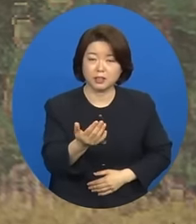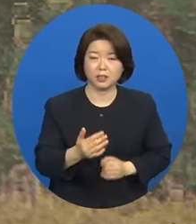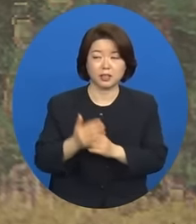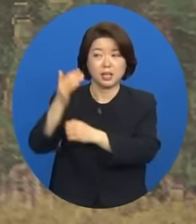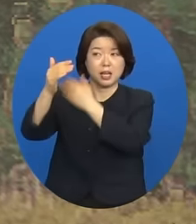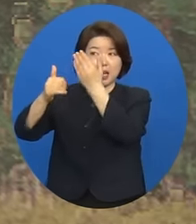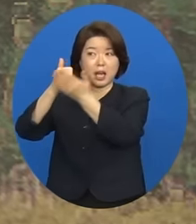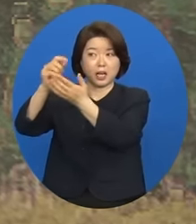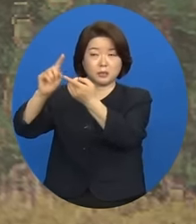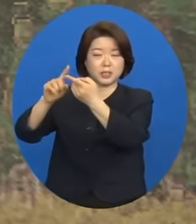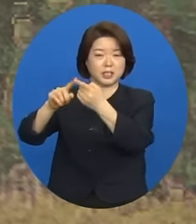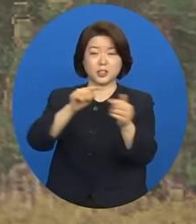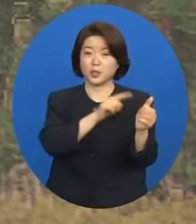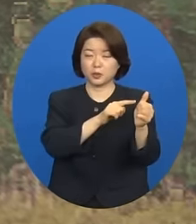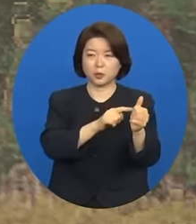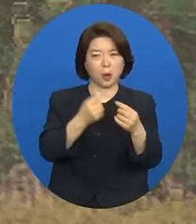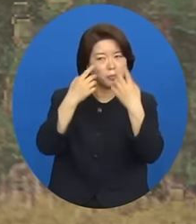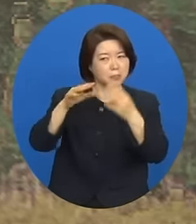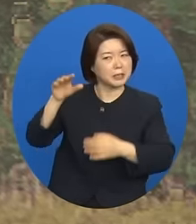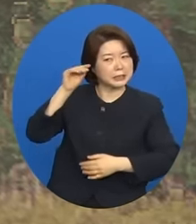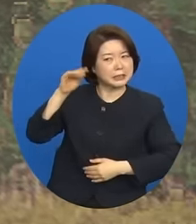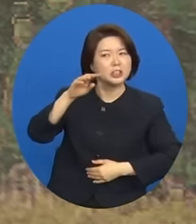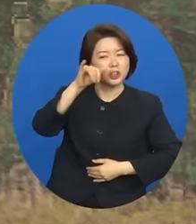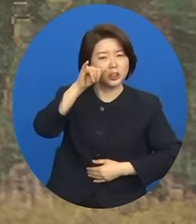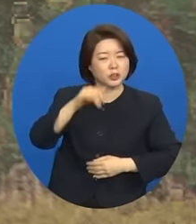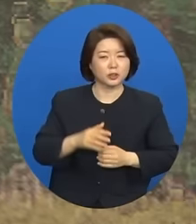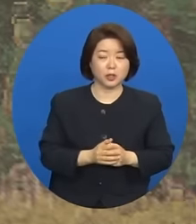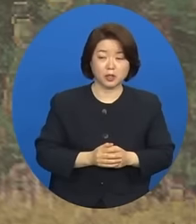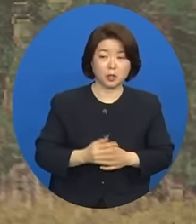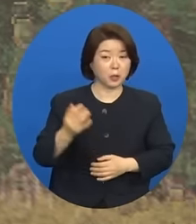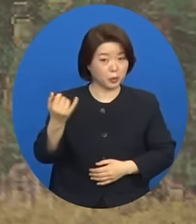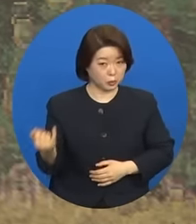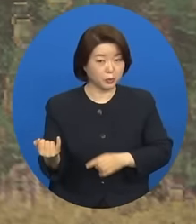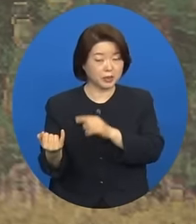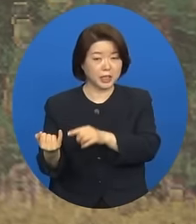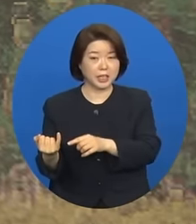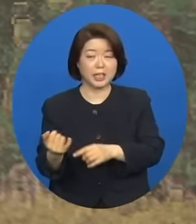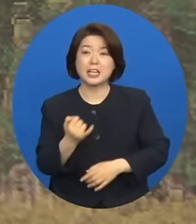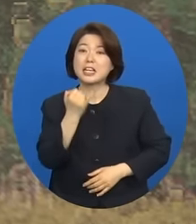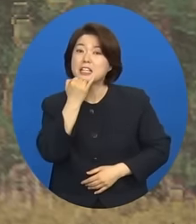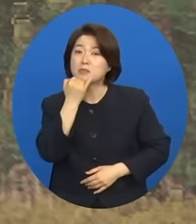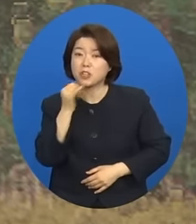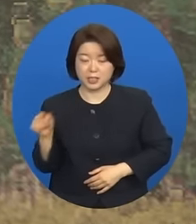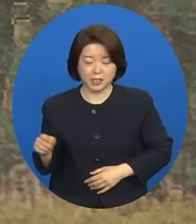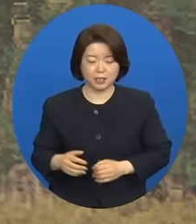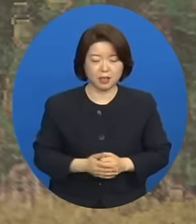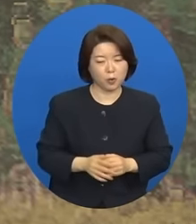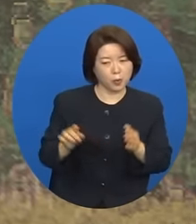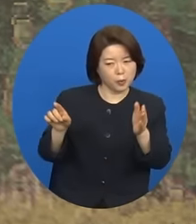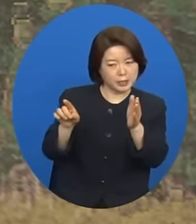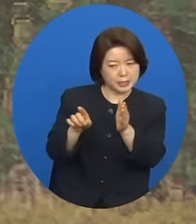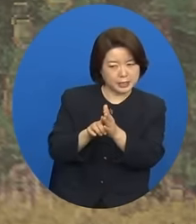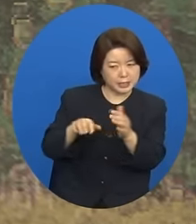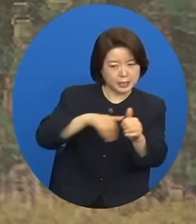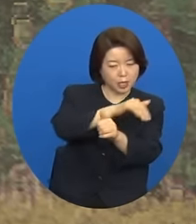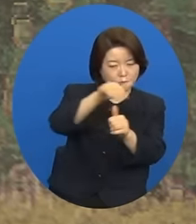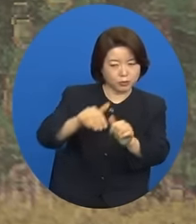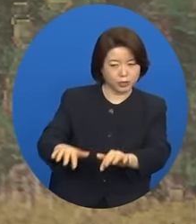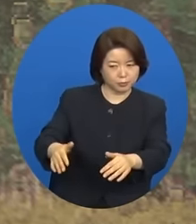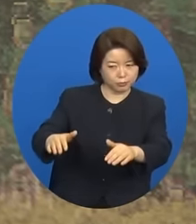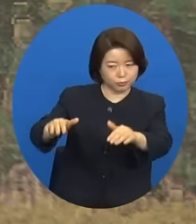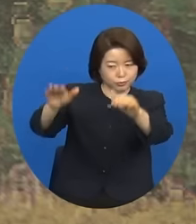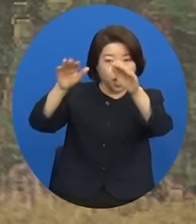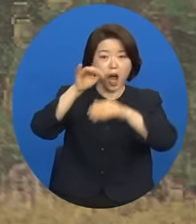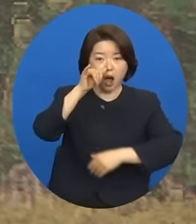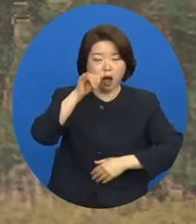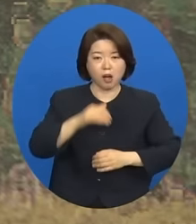하나님에 대해서 분명히 그도 들었고 그의 동생이 리브가니까 분명히 신앙적인 분위기에서 자랐다라고도 볼 수 있어요.